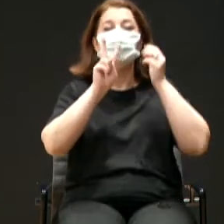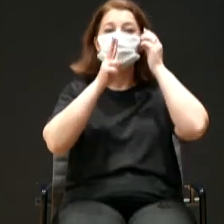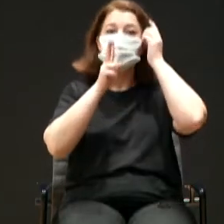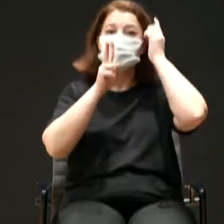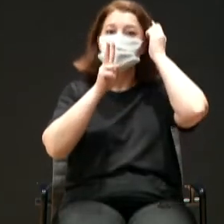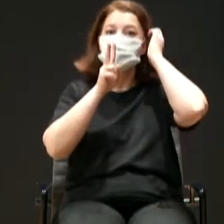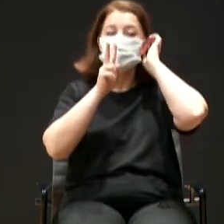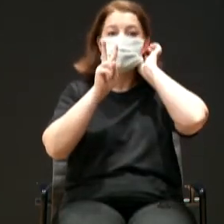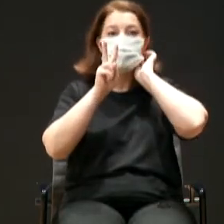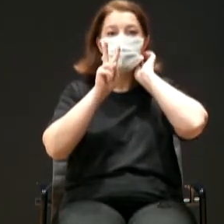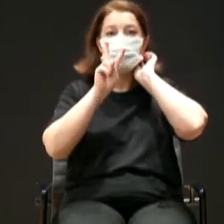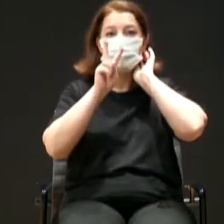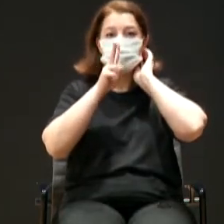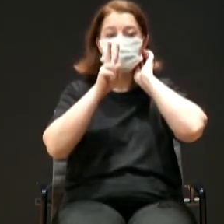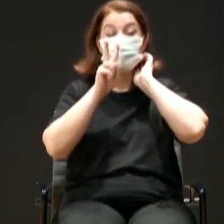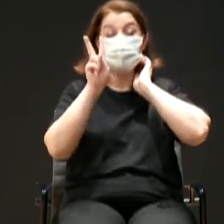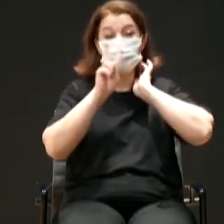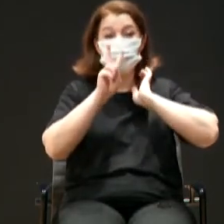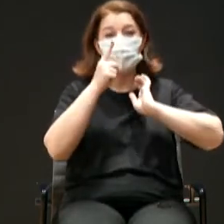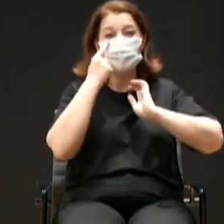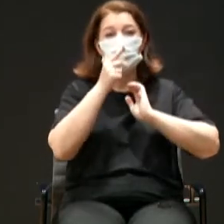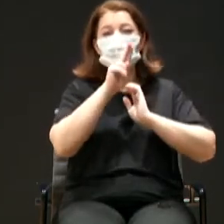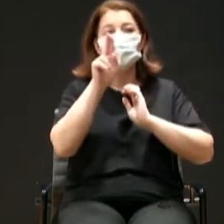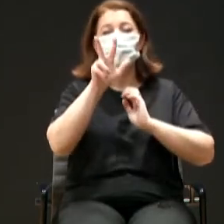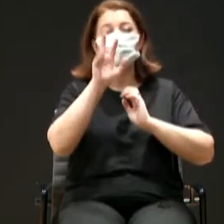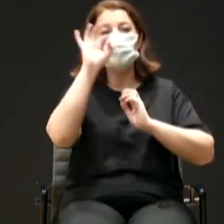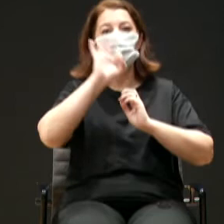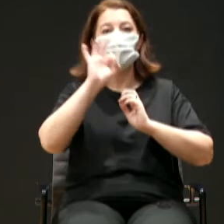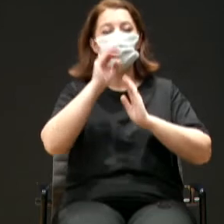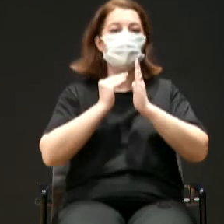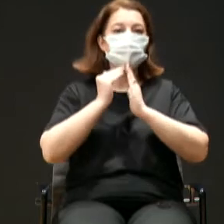220'de de 753 milyar seviyesine çıkmış.